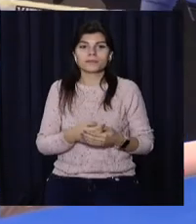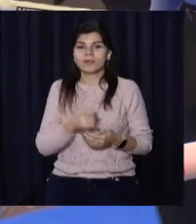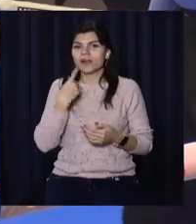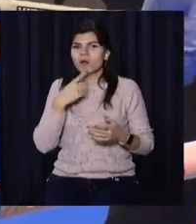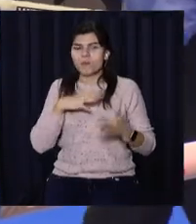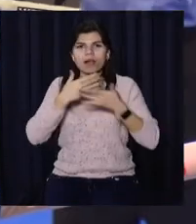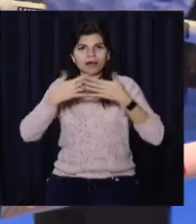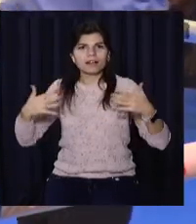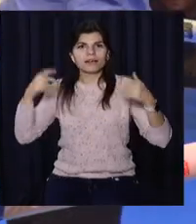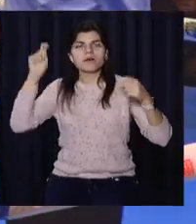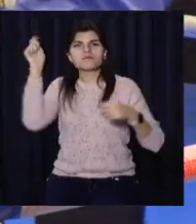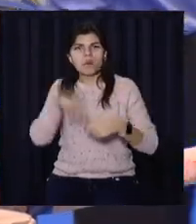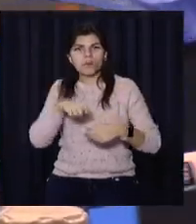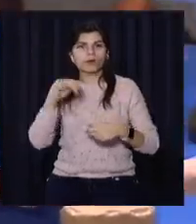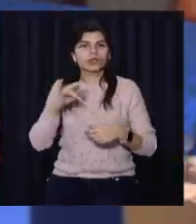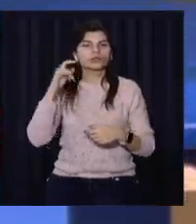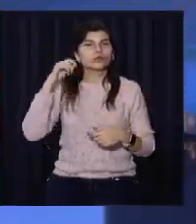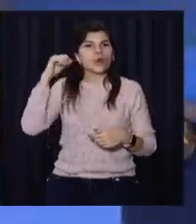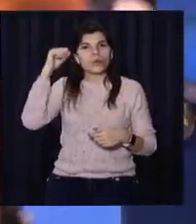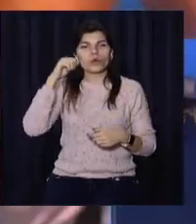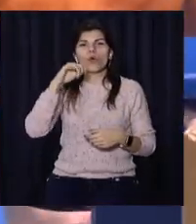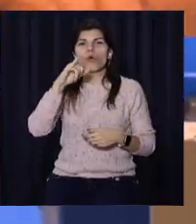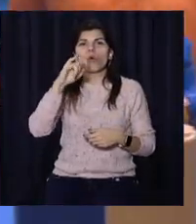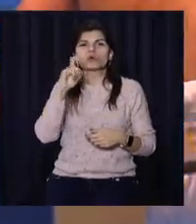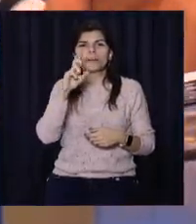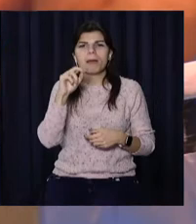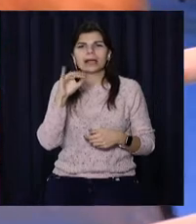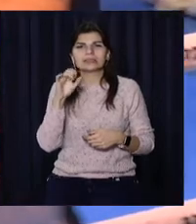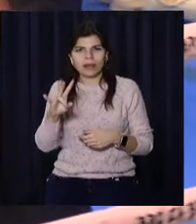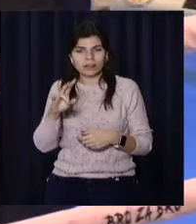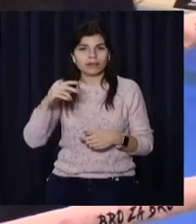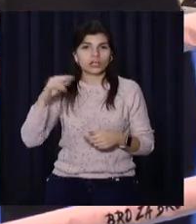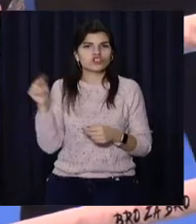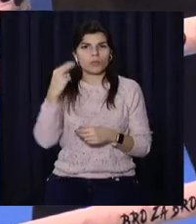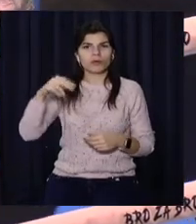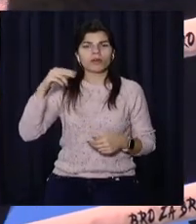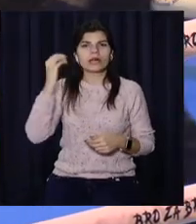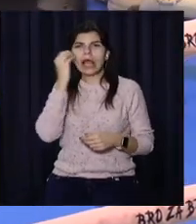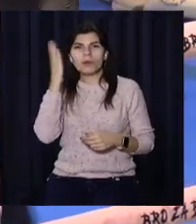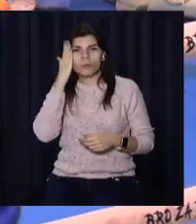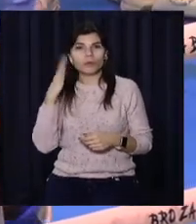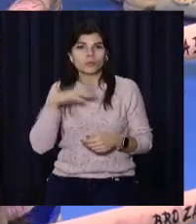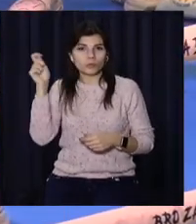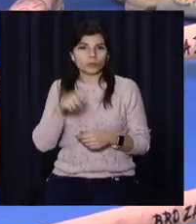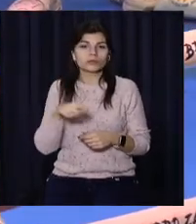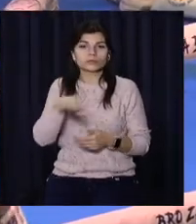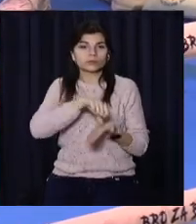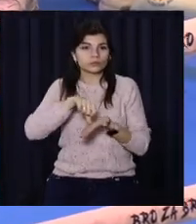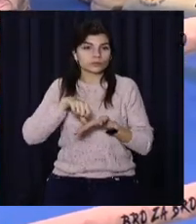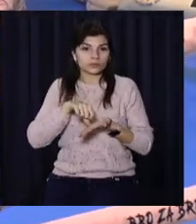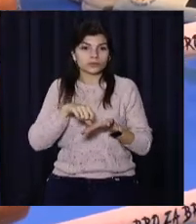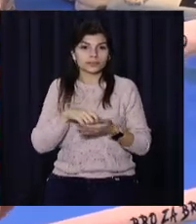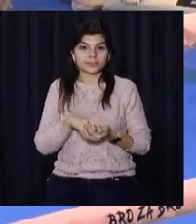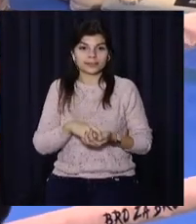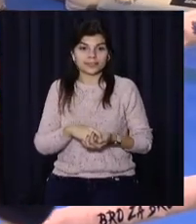почесних гостей з різних країн світу. Один з них – спеціальний гість турніру із Узбекистану, олімпійський чемпіон 2020